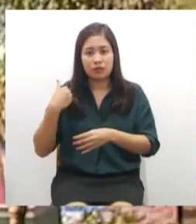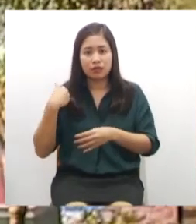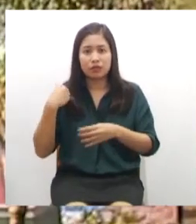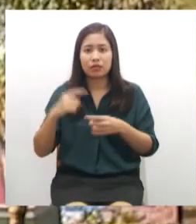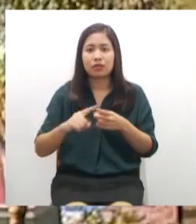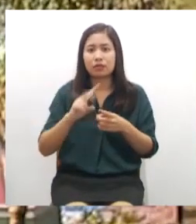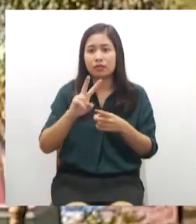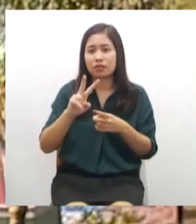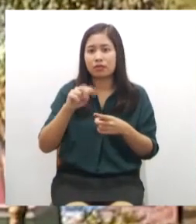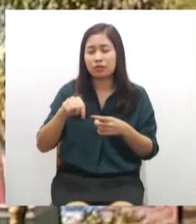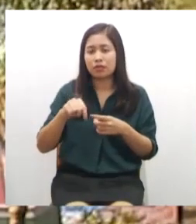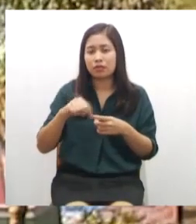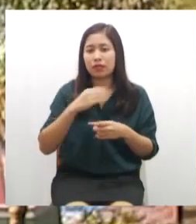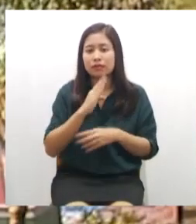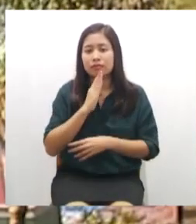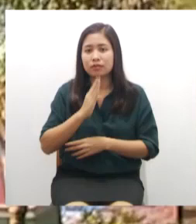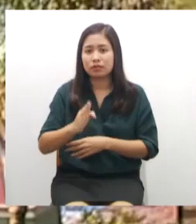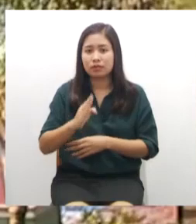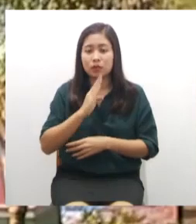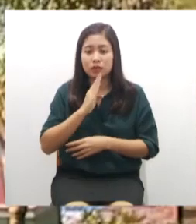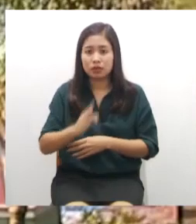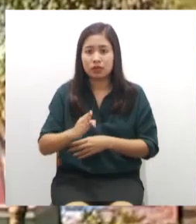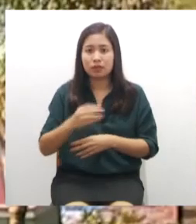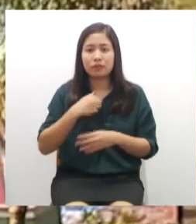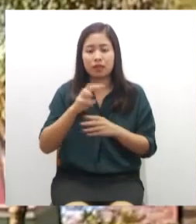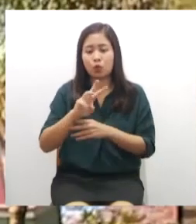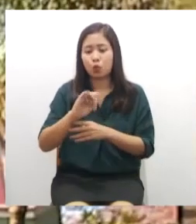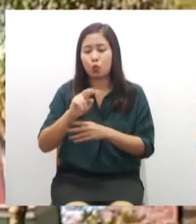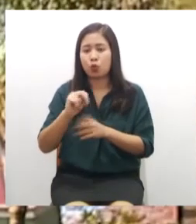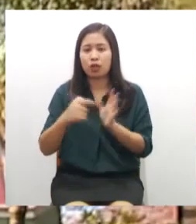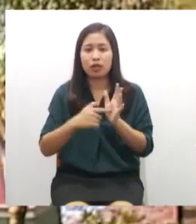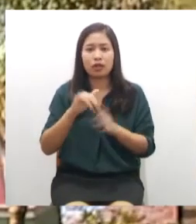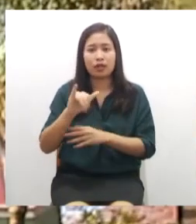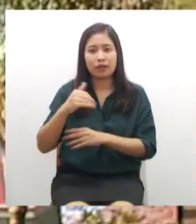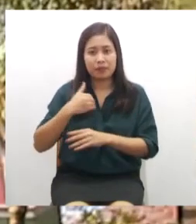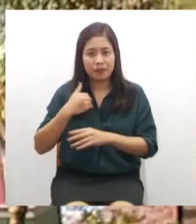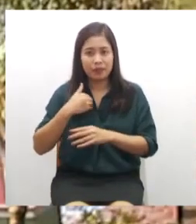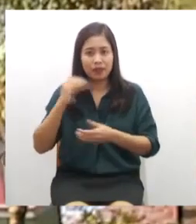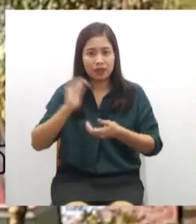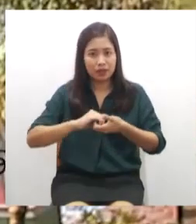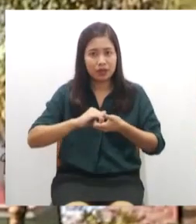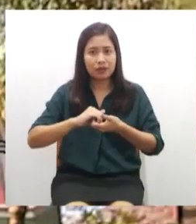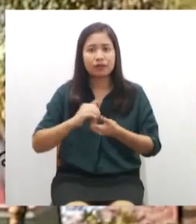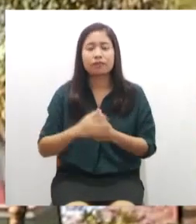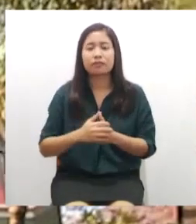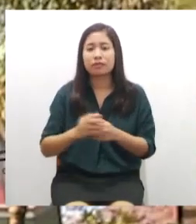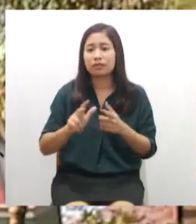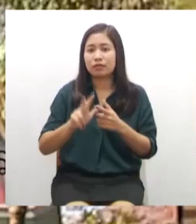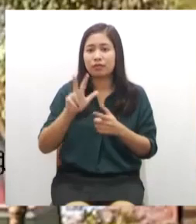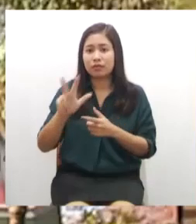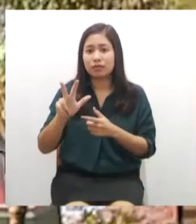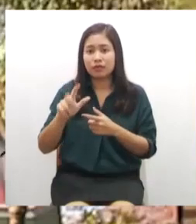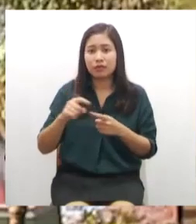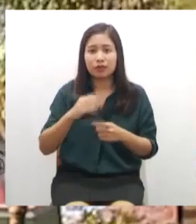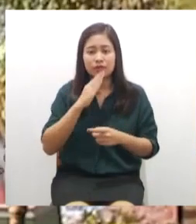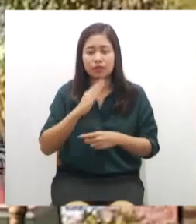ให้ซื่อสัตย์สุจริตมีระเบียบวินัยและเห็นอกเห็นใจผู้อื่น 3.ให้รู้จักบำเพ็ญตน